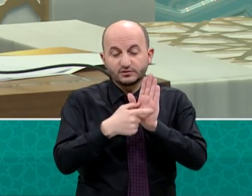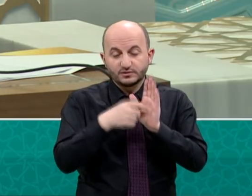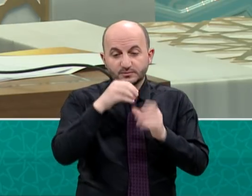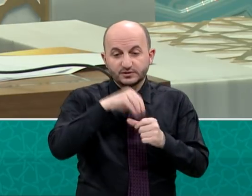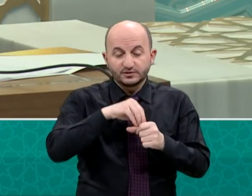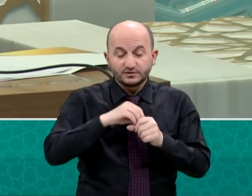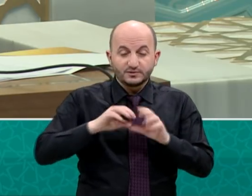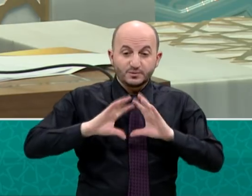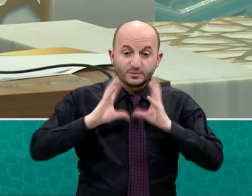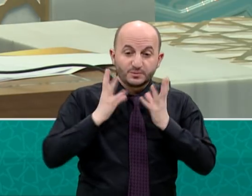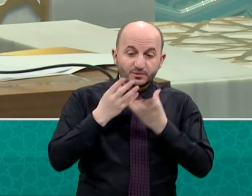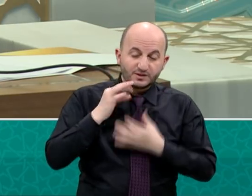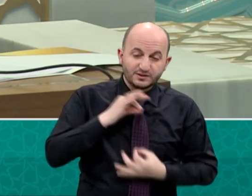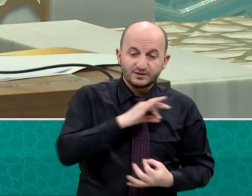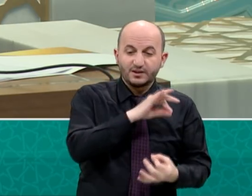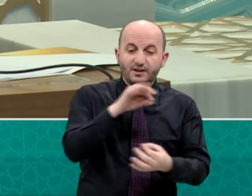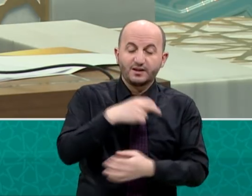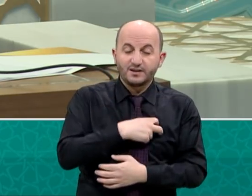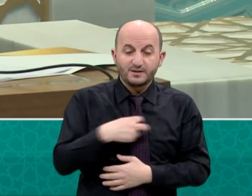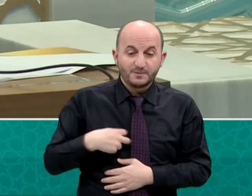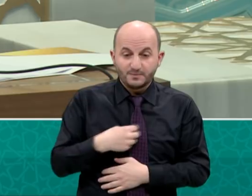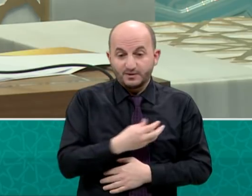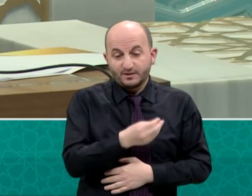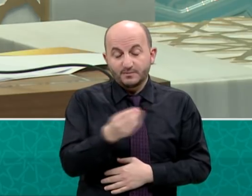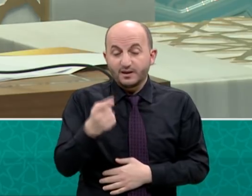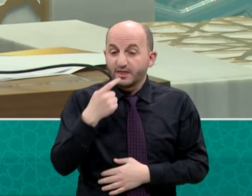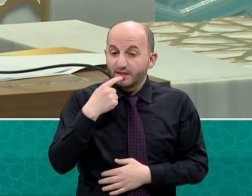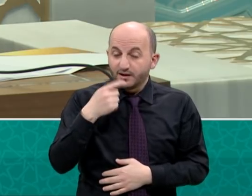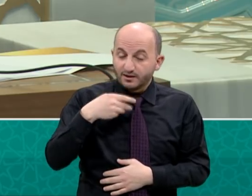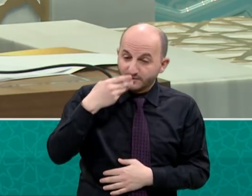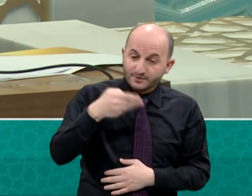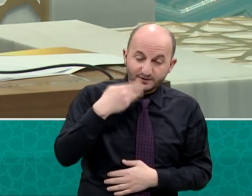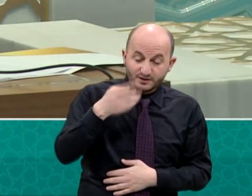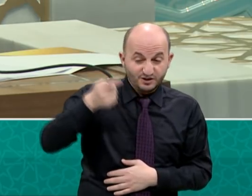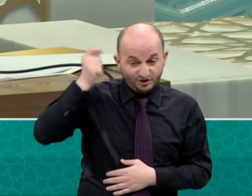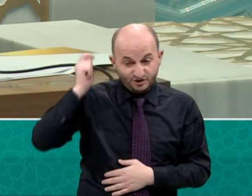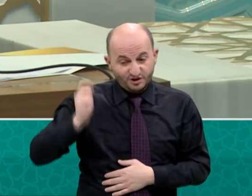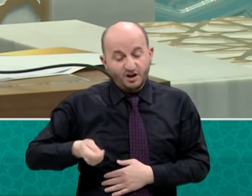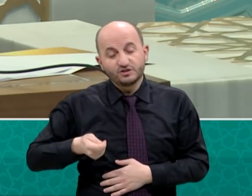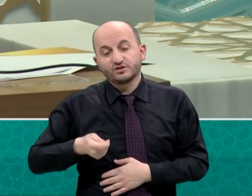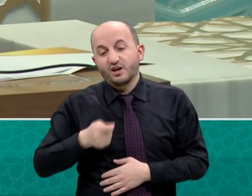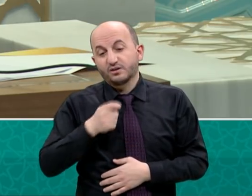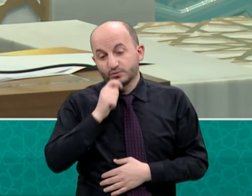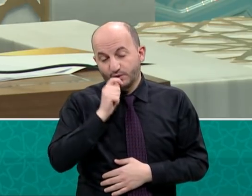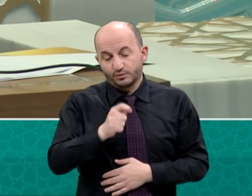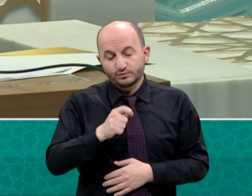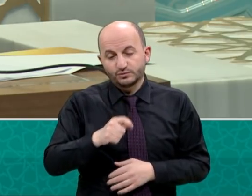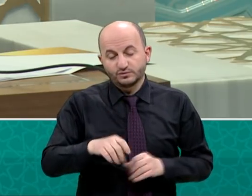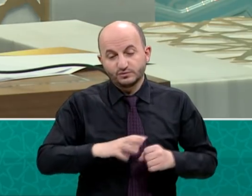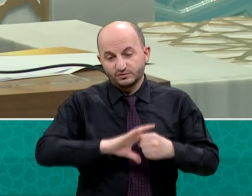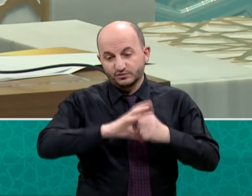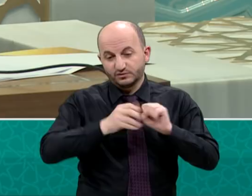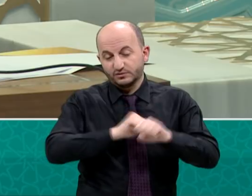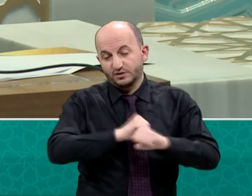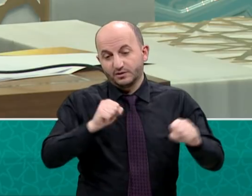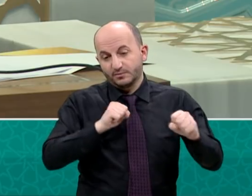insanlara peygamberlerin diliyle bildirilen gerçek vaat, yani kıyamete